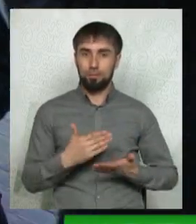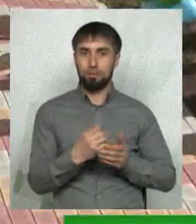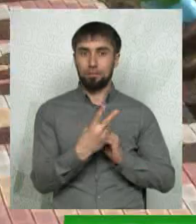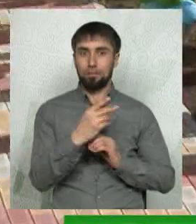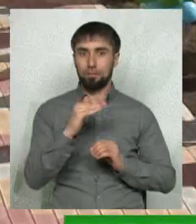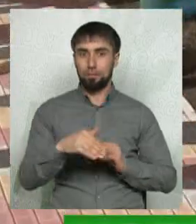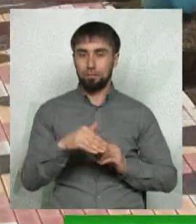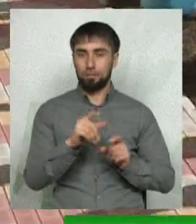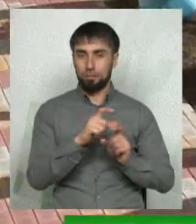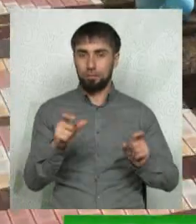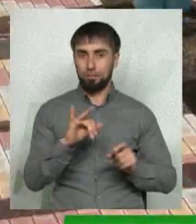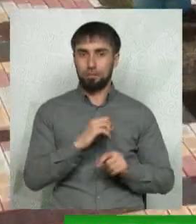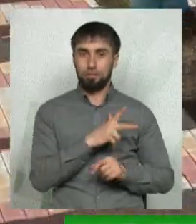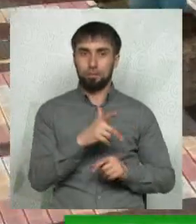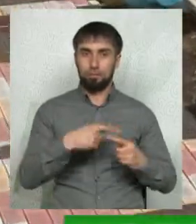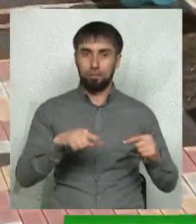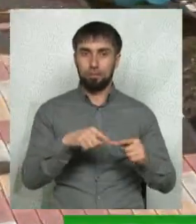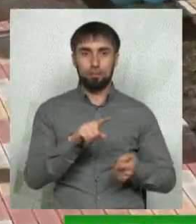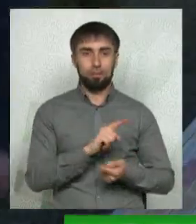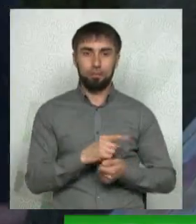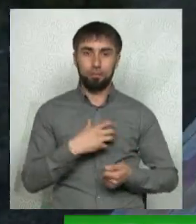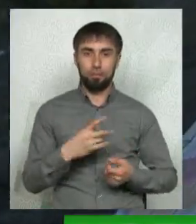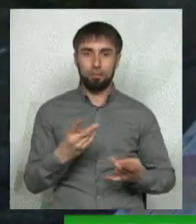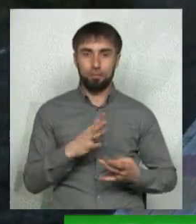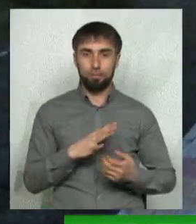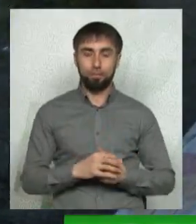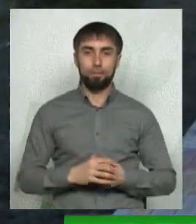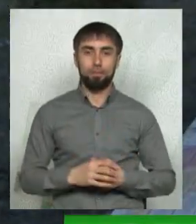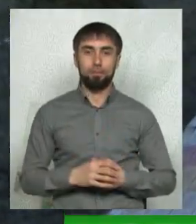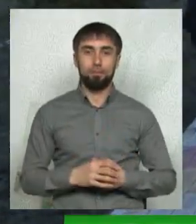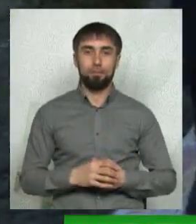соцобъект просто был необходим. Муслим Ганиев, Магомед Идигов, Новости 24.